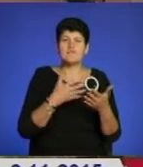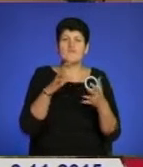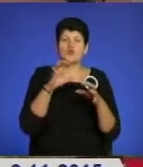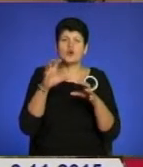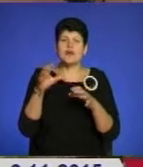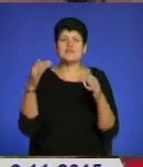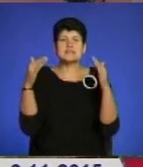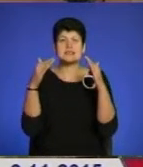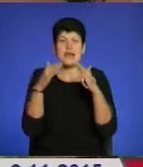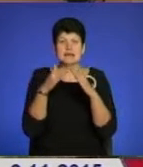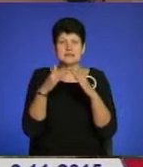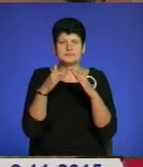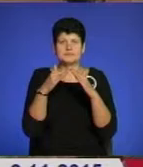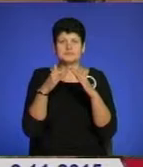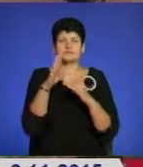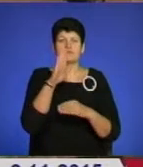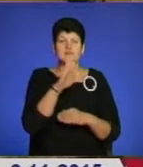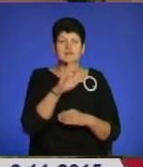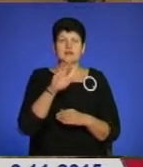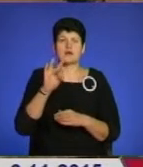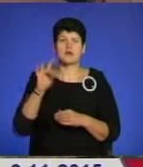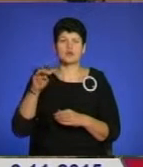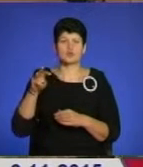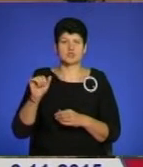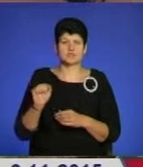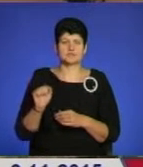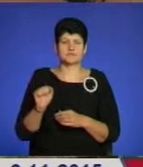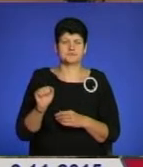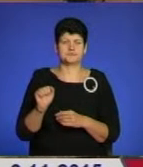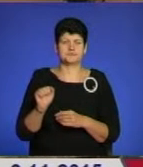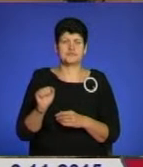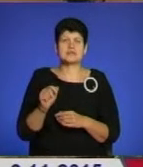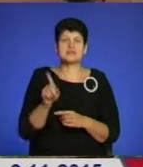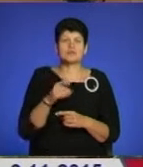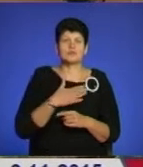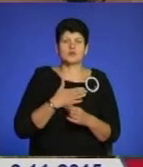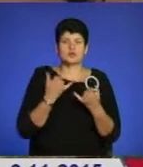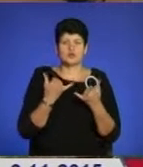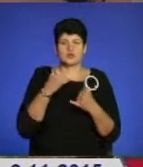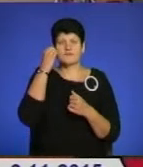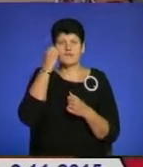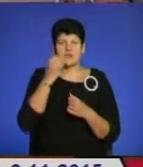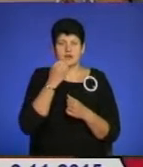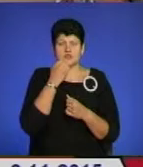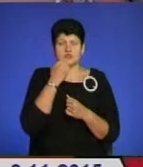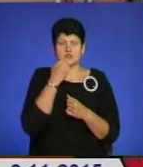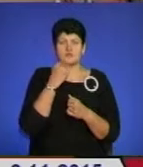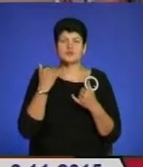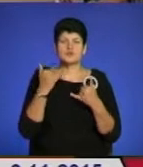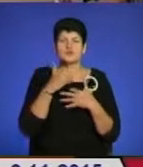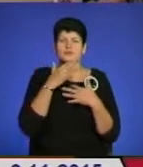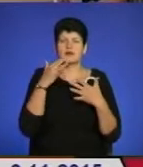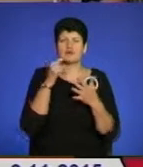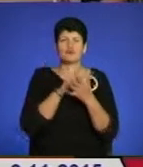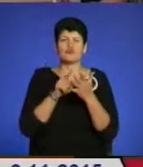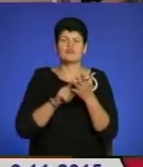із хати Василя Ярмоша, за що ми їм і до сьогодні дуже вдячні. Нині багато віршів